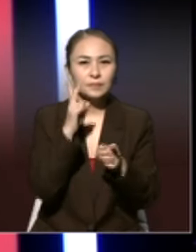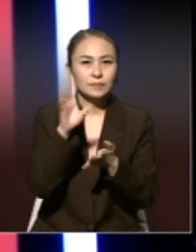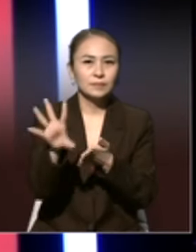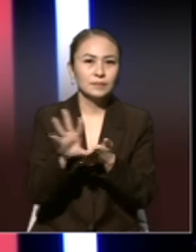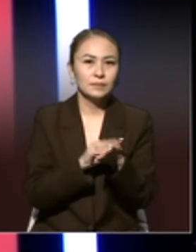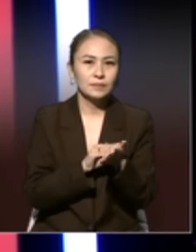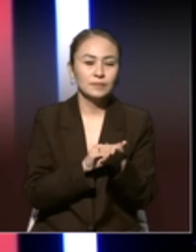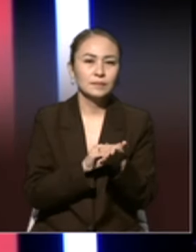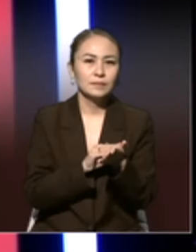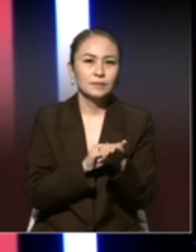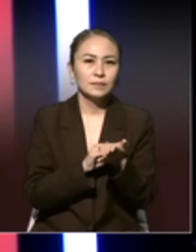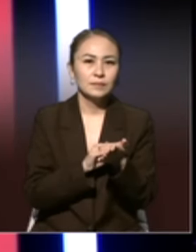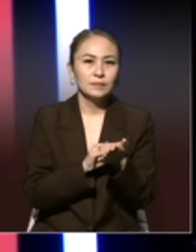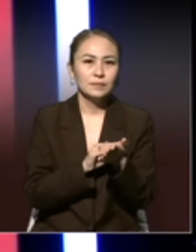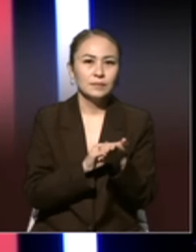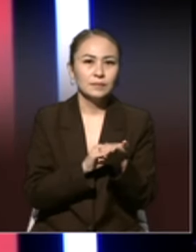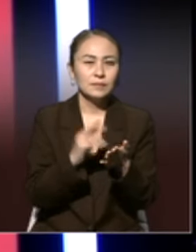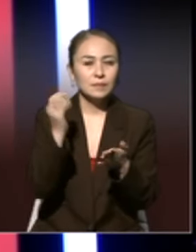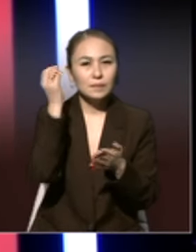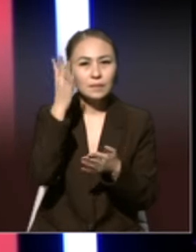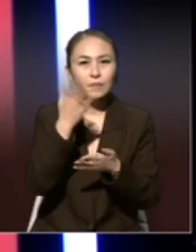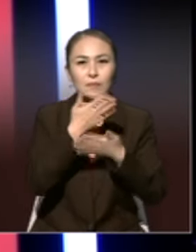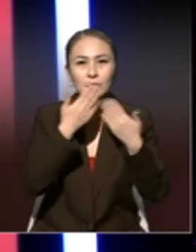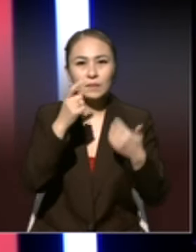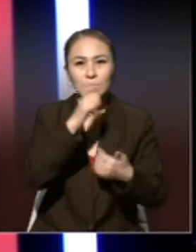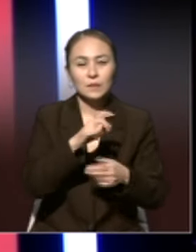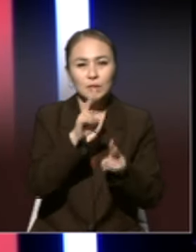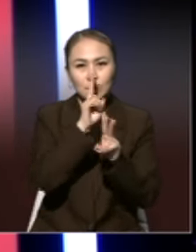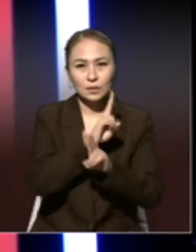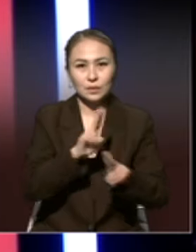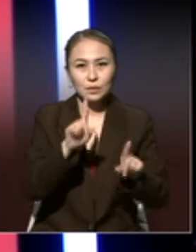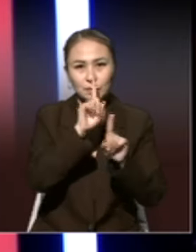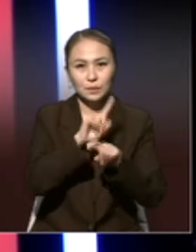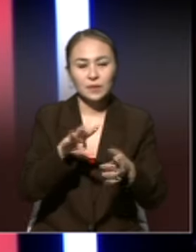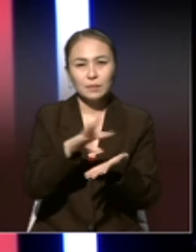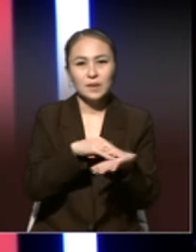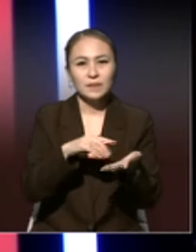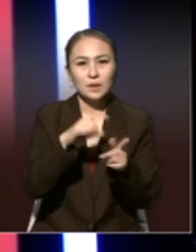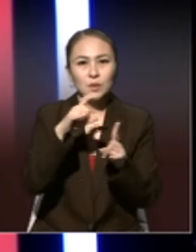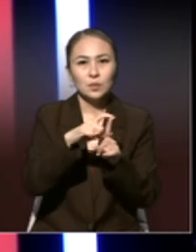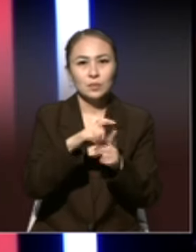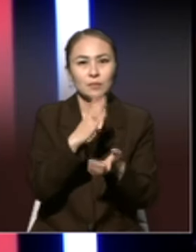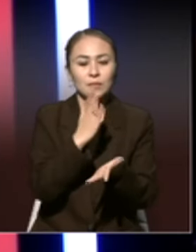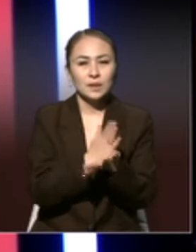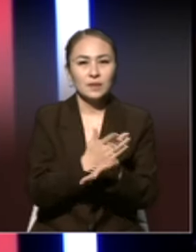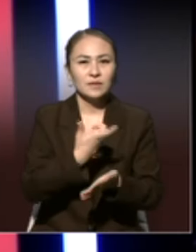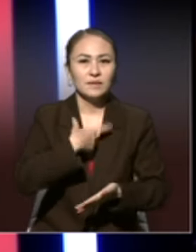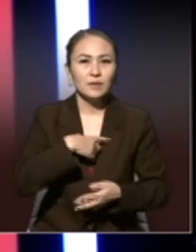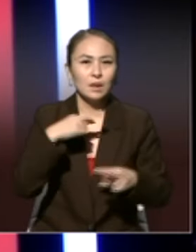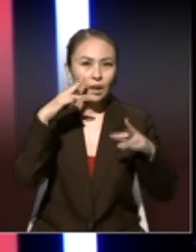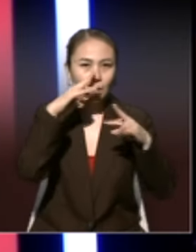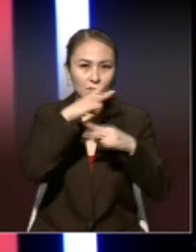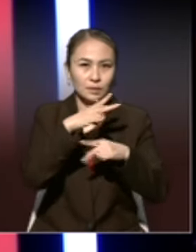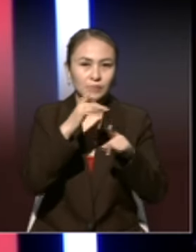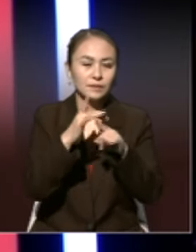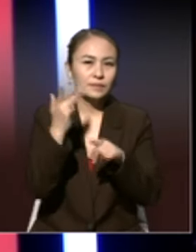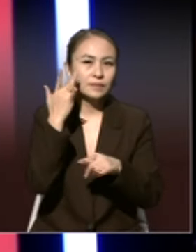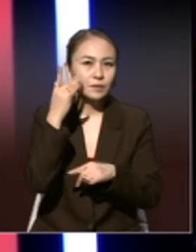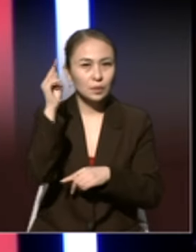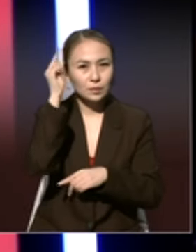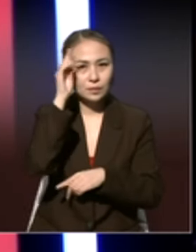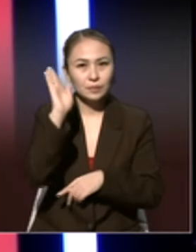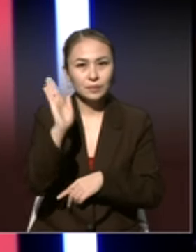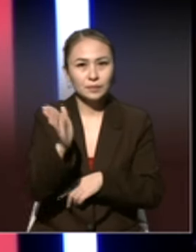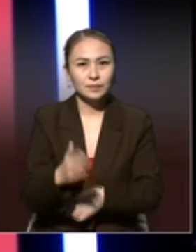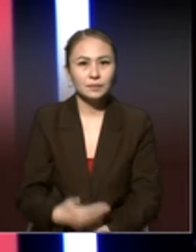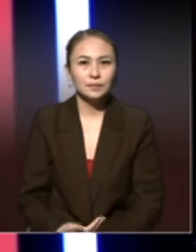сабақ алады дейді. Ал ақылы жоқ адамдар мүлдем ешкімнен сабақ алмайды деген афоризм бар. Енді біз өзіміздің қателігімізден сабақ аламыз